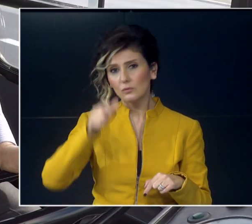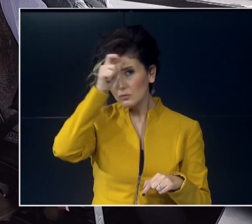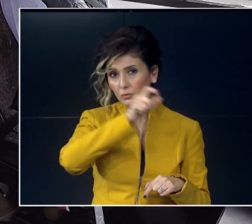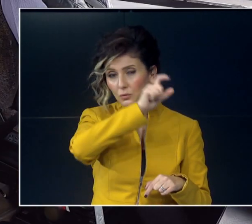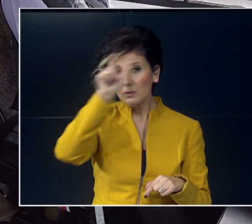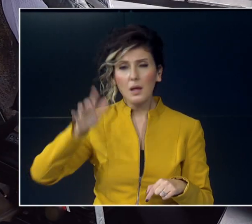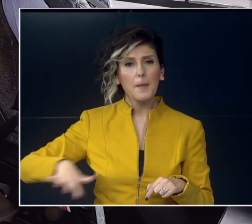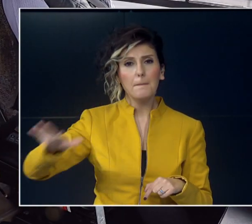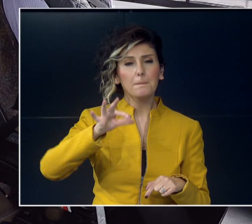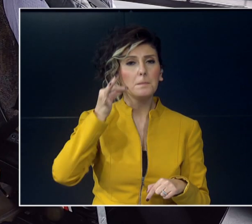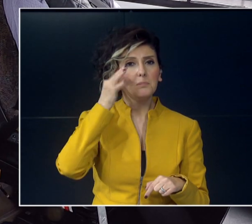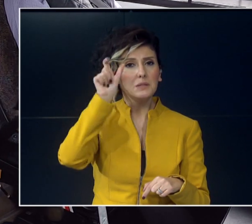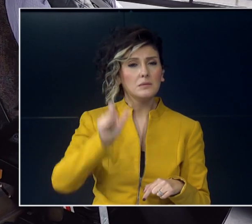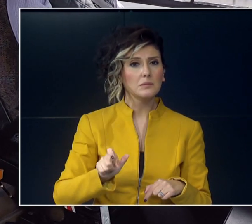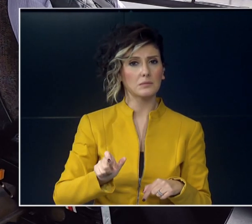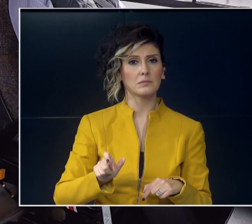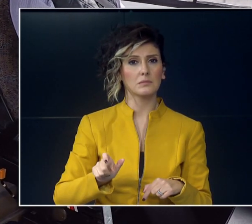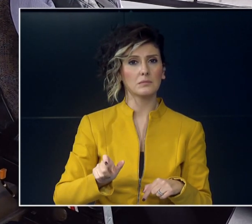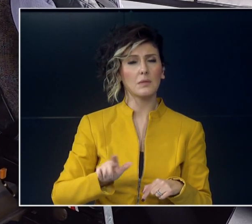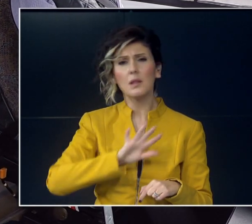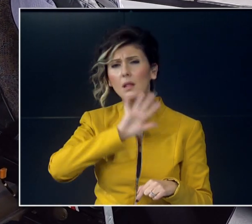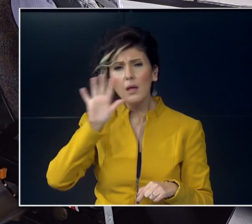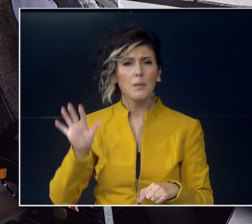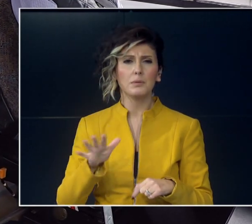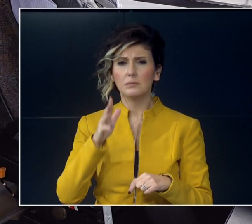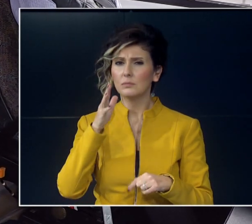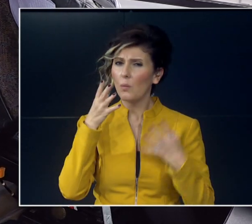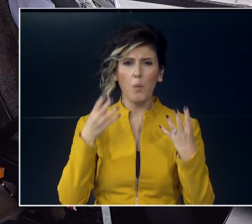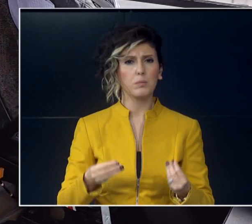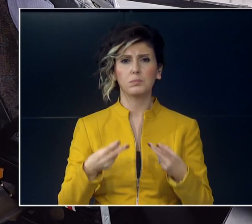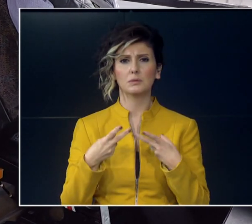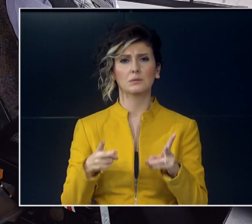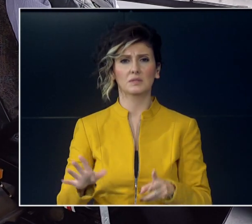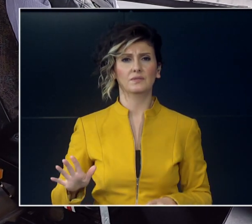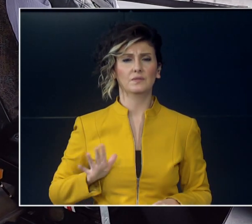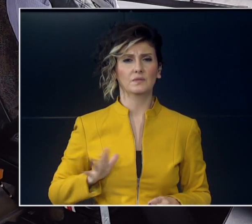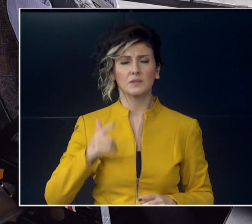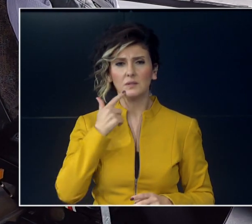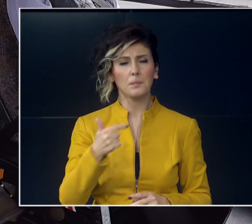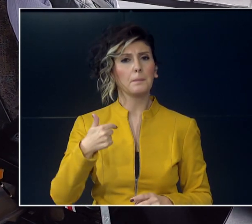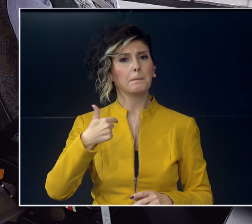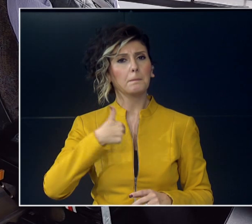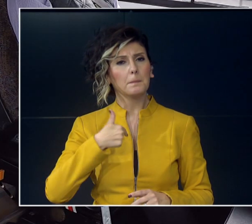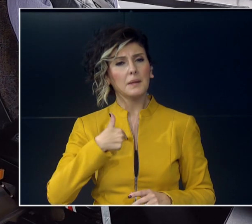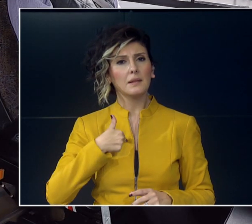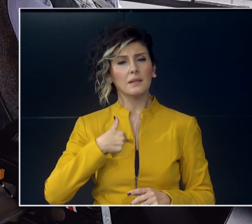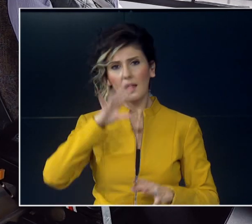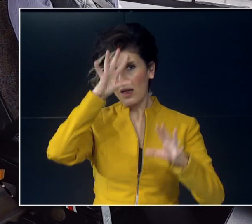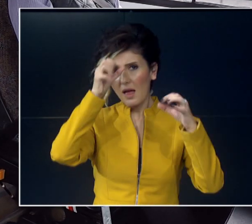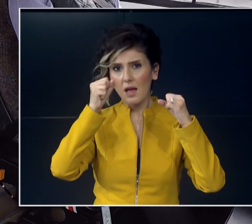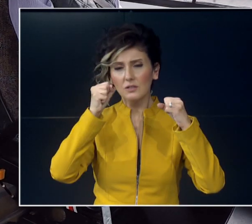herkesin her şeyi olabilmesi mümkün. Ben